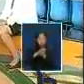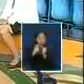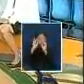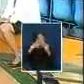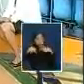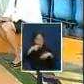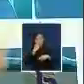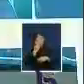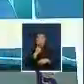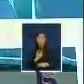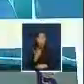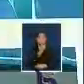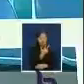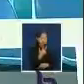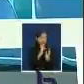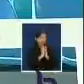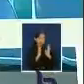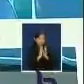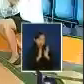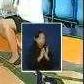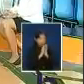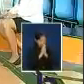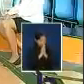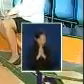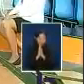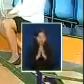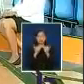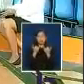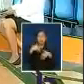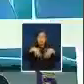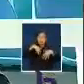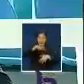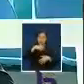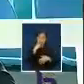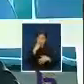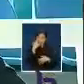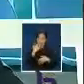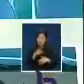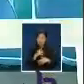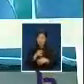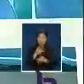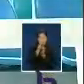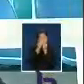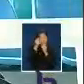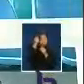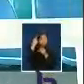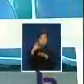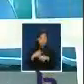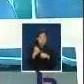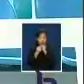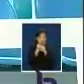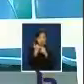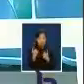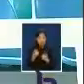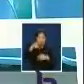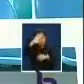ครับ ขอบคุณทั้ง3ท่านมากเลยนะครับขอบพระคุณมากนะครับท่านผู้ชมนะครับได้รับทราบแล้วนะครับว่าการระบาดของโรคมือเท้าปากในปีนี้